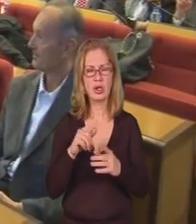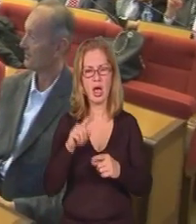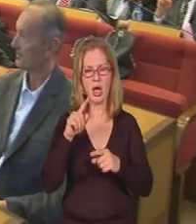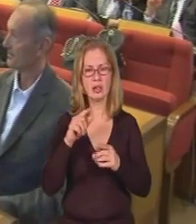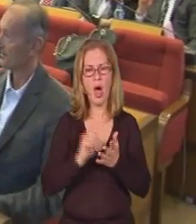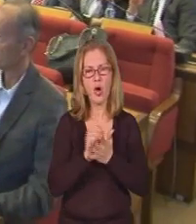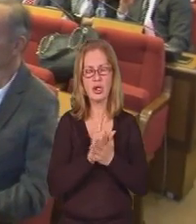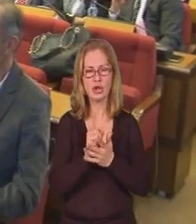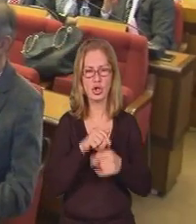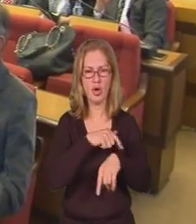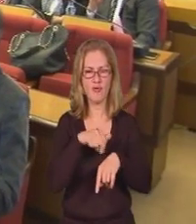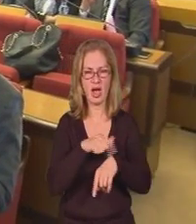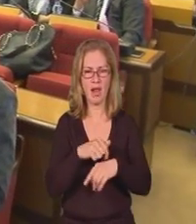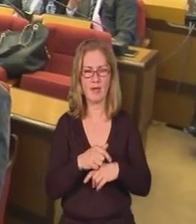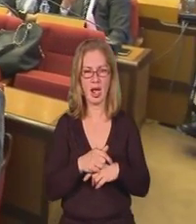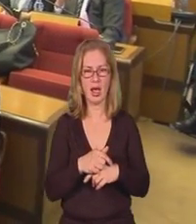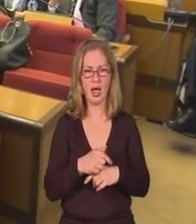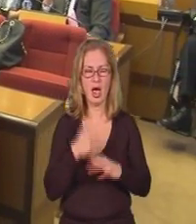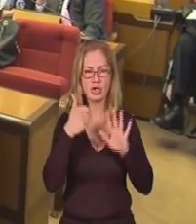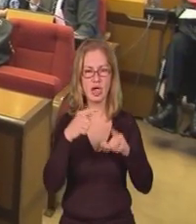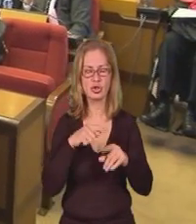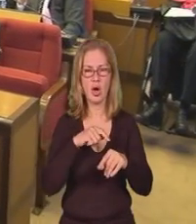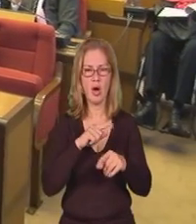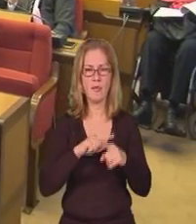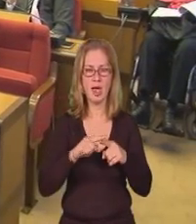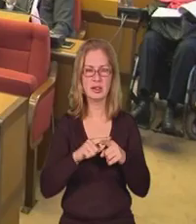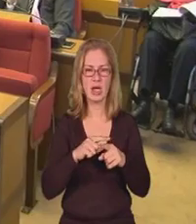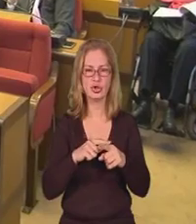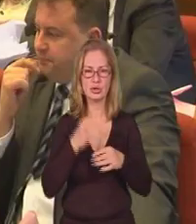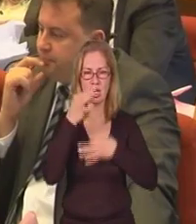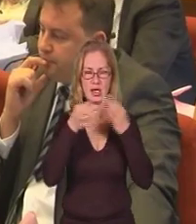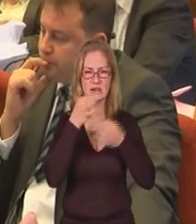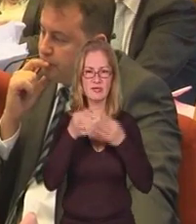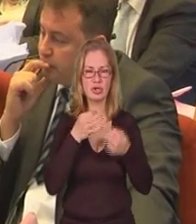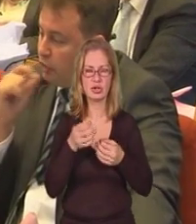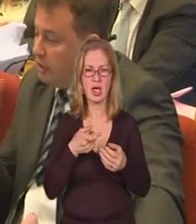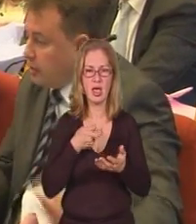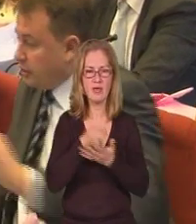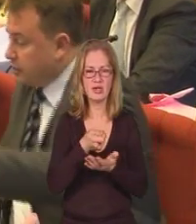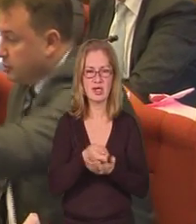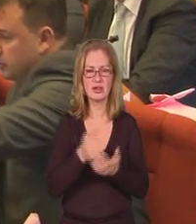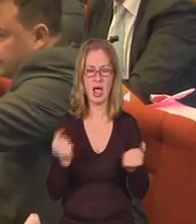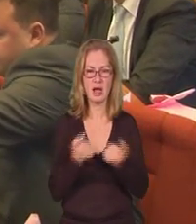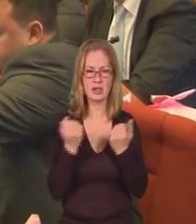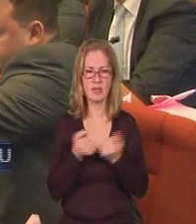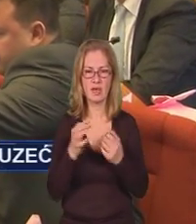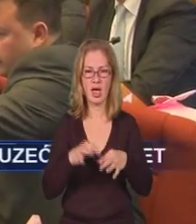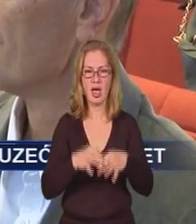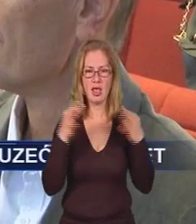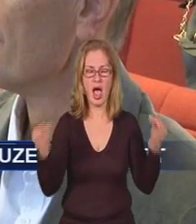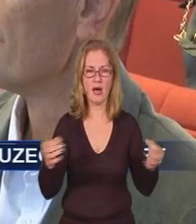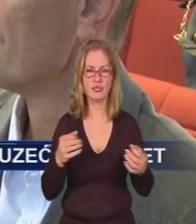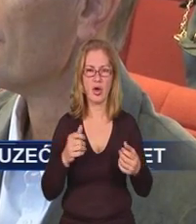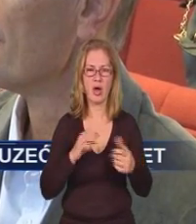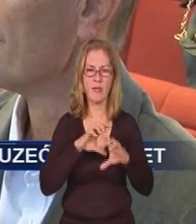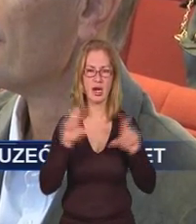grada Novog Sada za 2015. godinu. Šestomesečni izveštaj o realizaciji programa investicionih aktivnosti